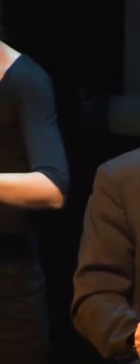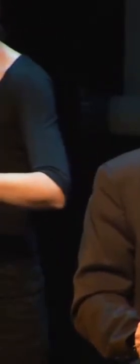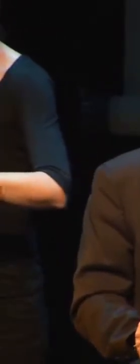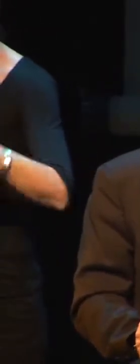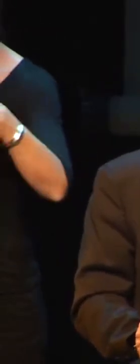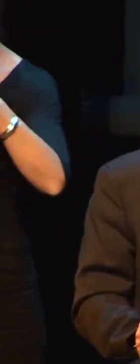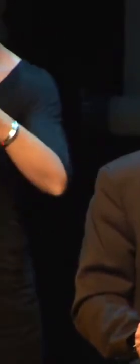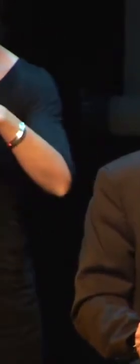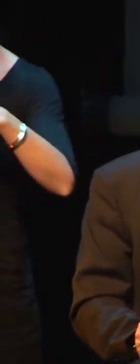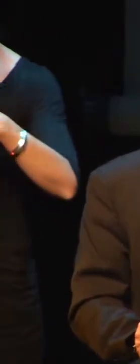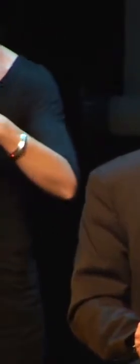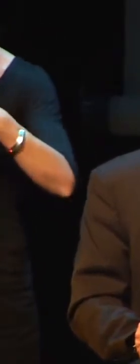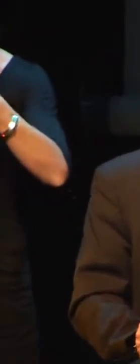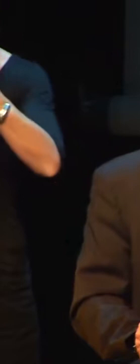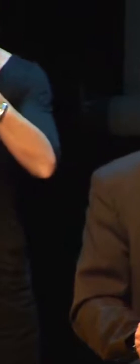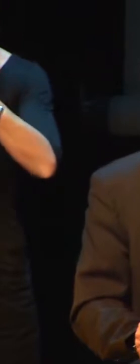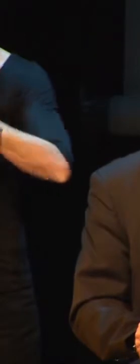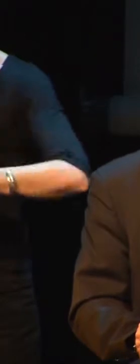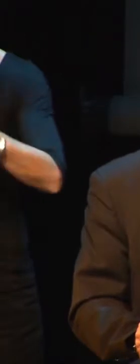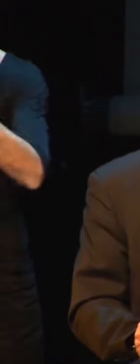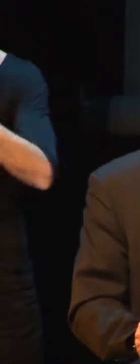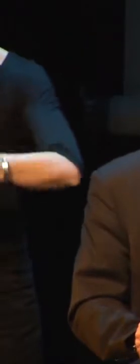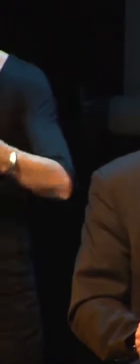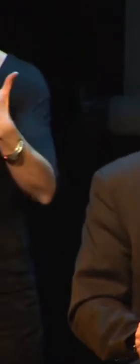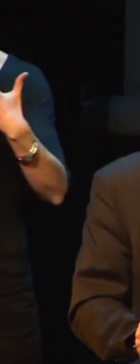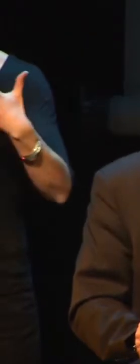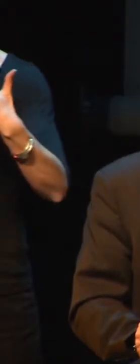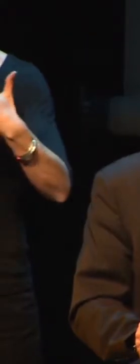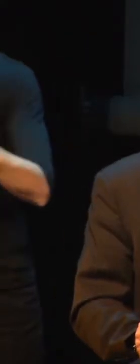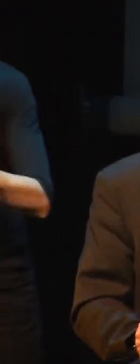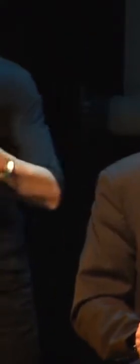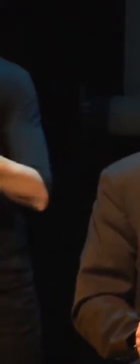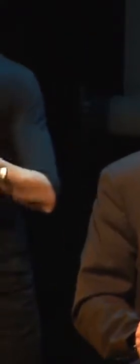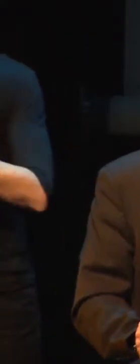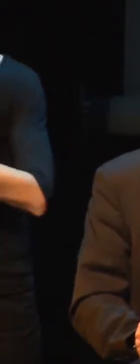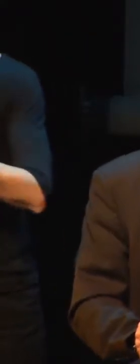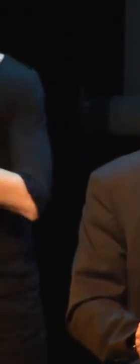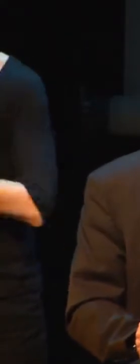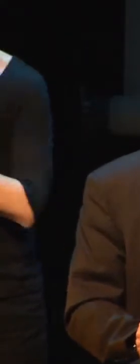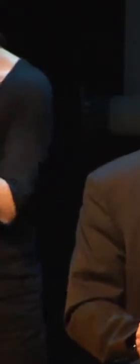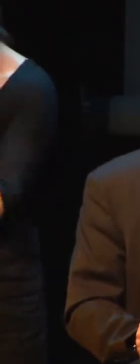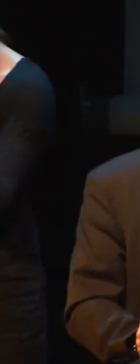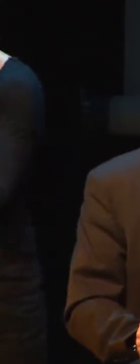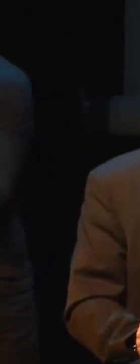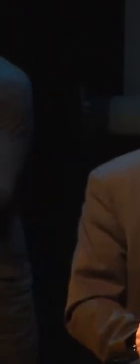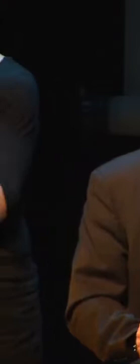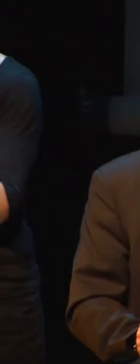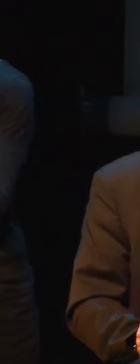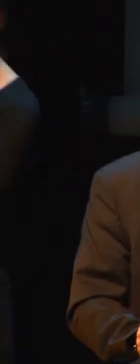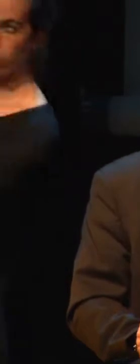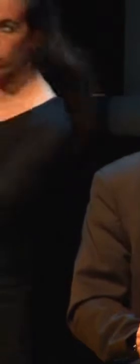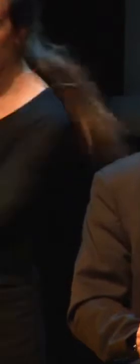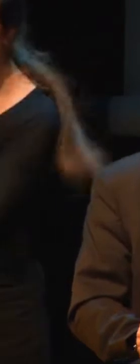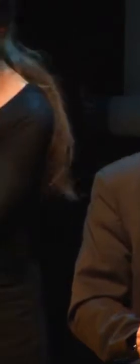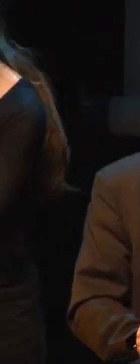problème de synchronisation, on ne va plus savoir que c'est lui qui a envoyé l'information. Donc quand cette personne va entendre quelque chose, une phrase, il ne va pas